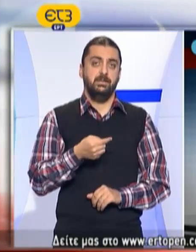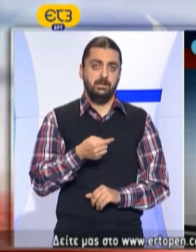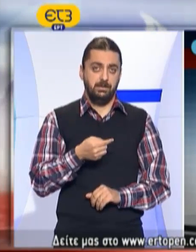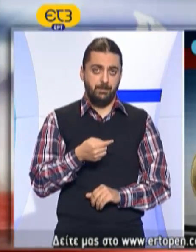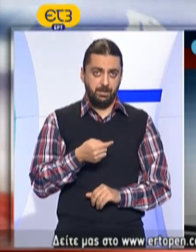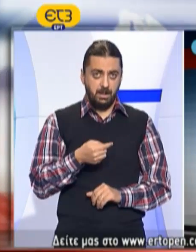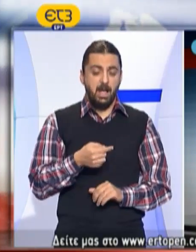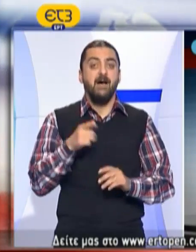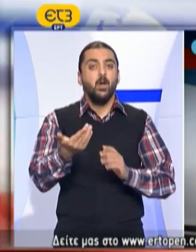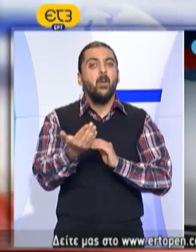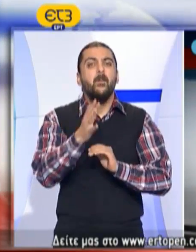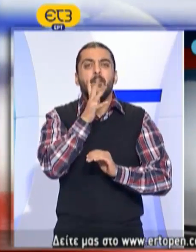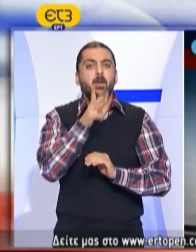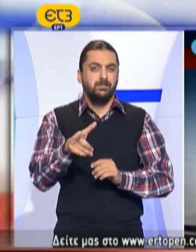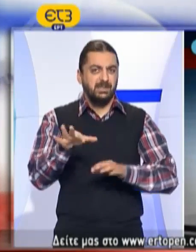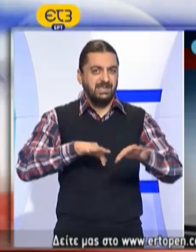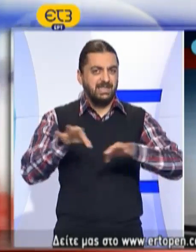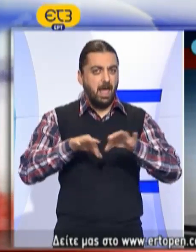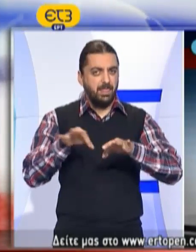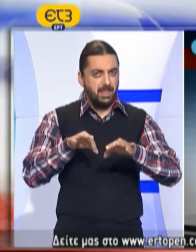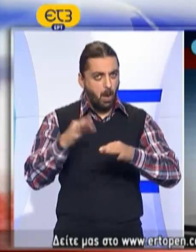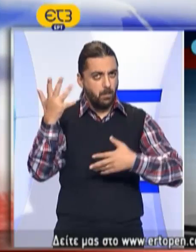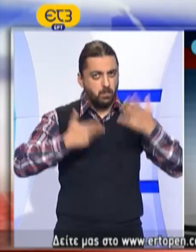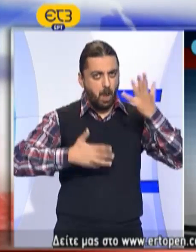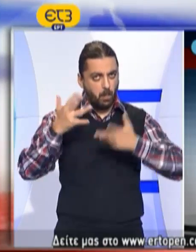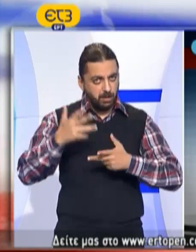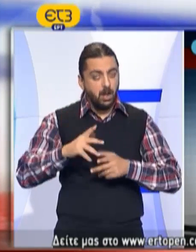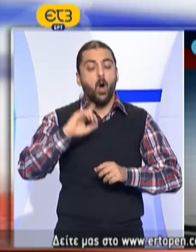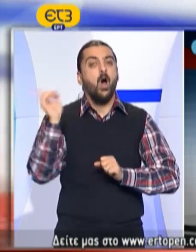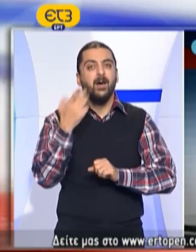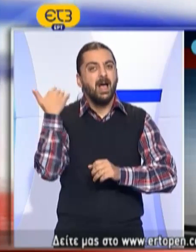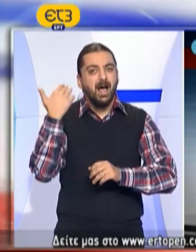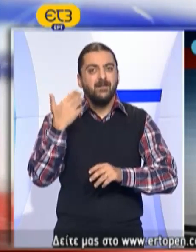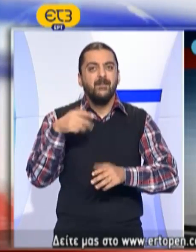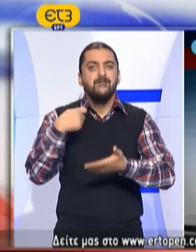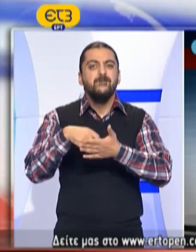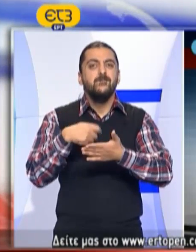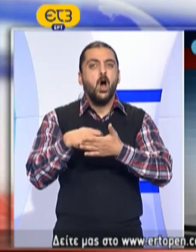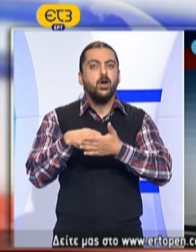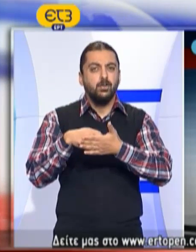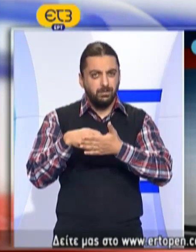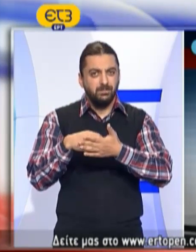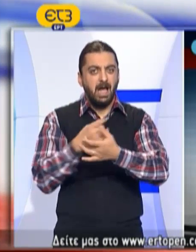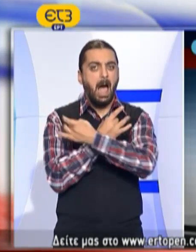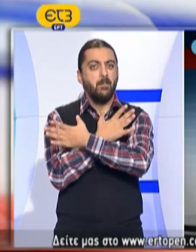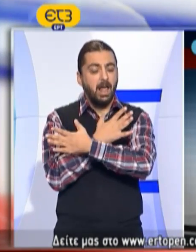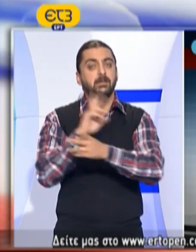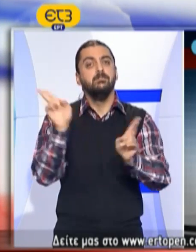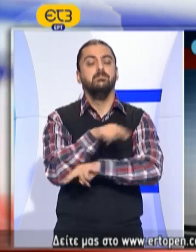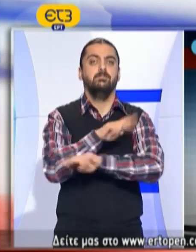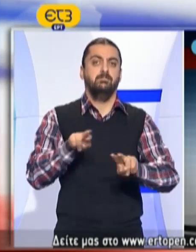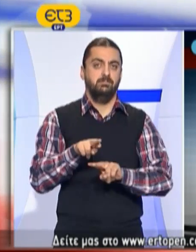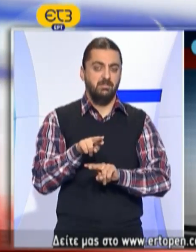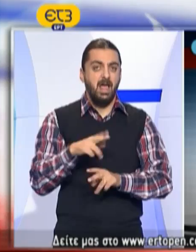Σύμφωνα λοιπόν με το προσχέδιο του προϋπολογισμού, καταργείται σχεδόν το σύνολο των φοροαπαλλαγών. Δεν θα υπάρχει έκπτωση φόρου για τόκους